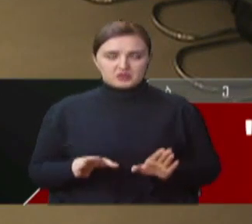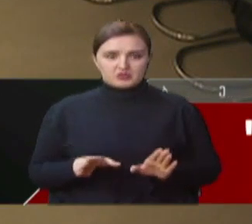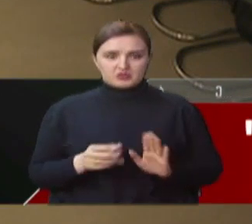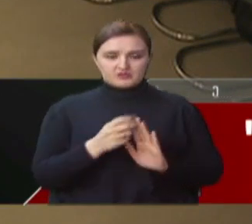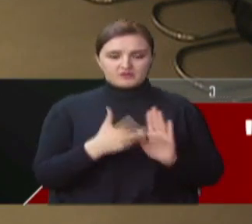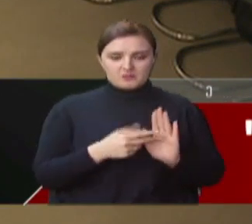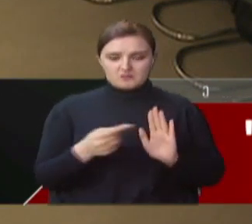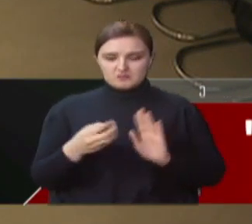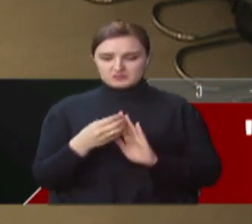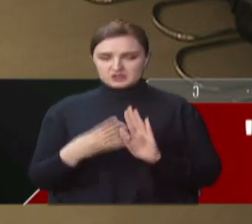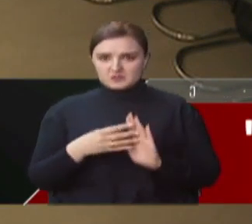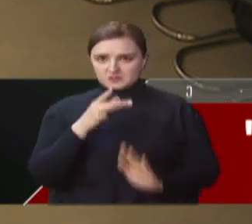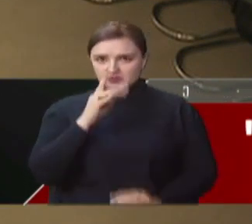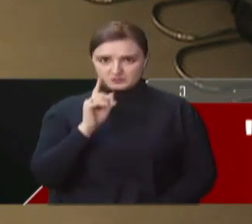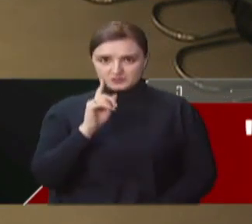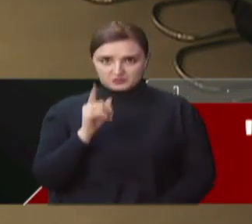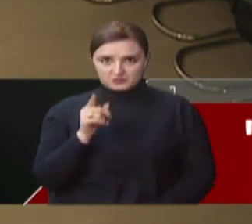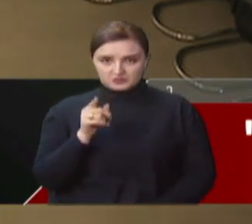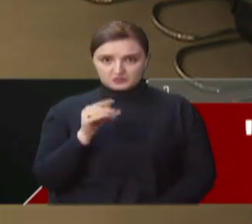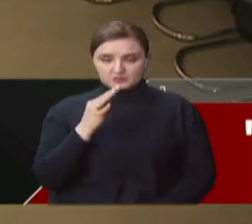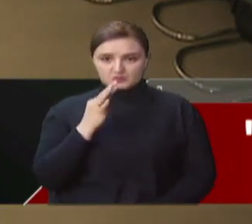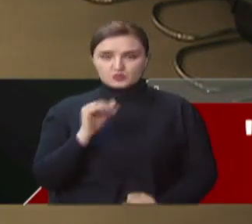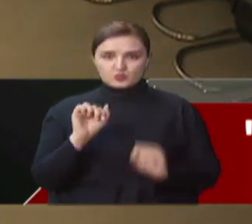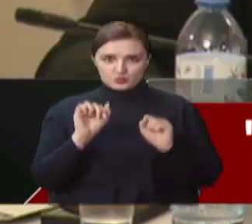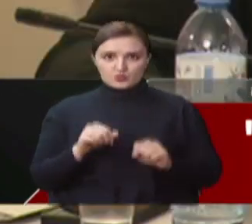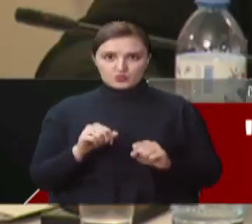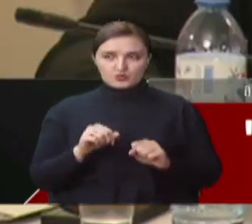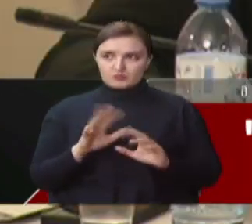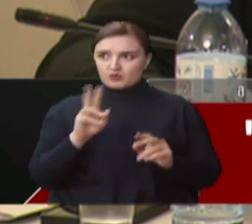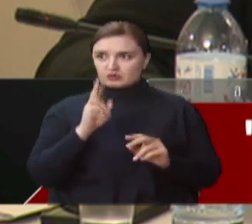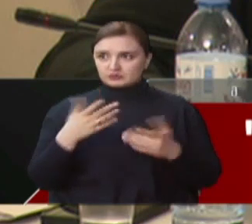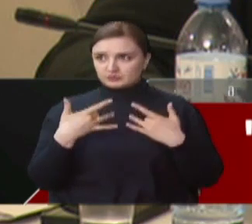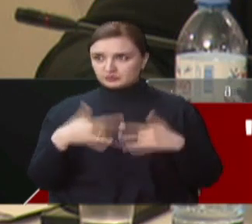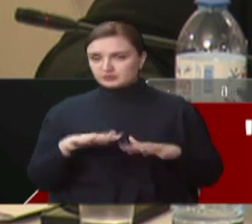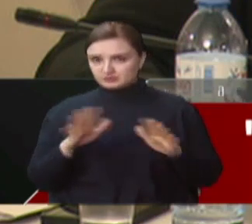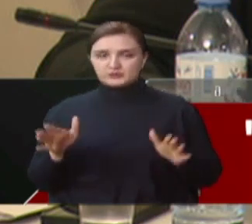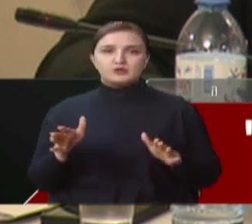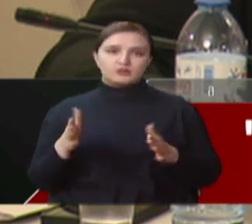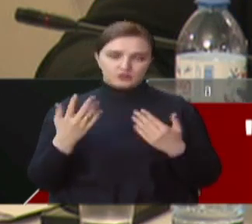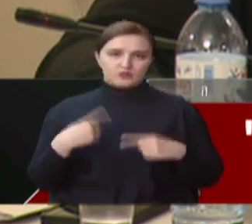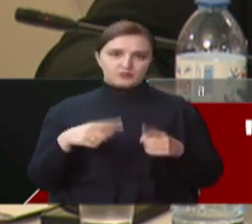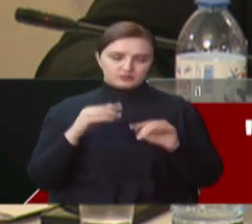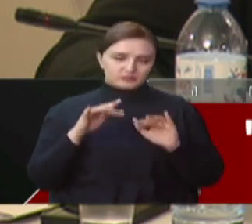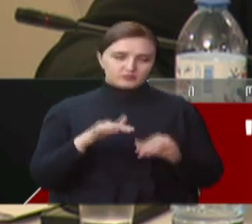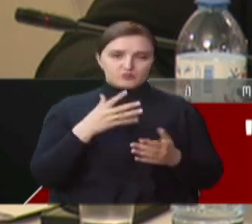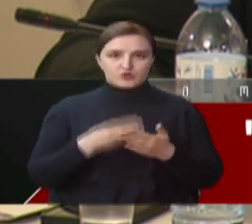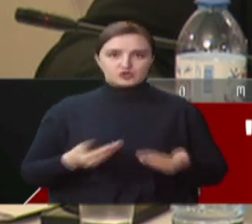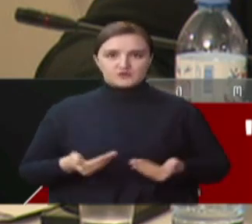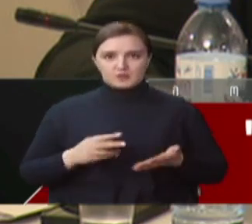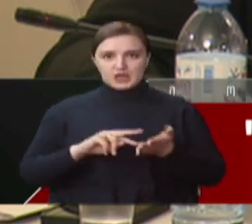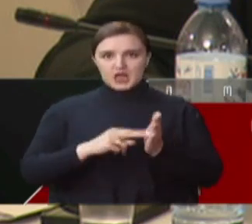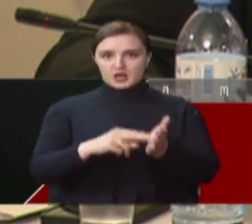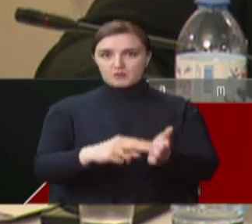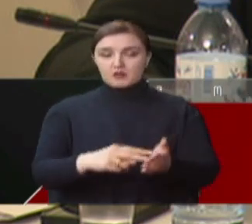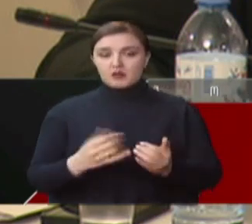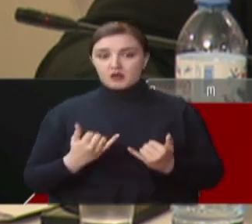18-დან 19 წლამდე, ასე შემდეგ და შემდეგ უკვე შეგვიძლია დაგეგმოს თავის ცხოვრება. ვალი მოიხადოს და დაგეგმოს თავის ცხოვრება. ახლა